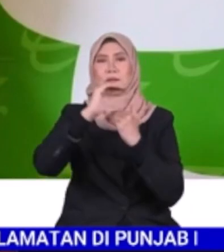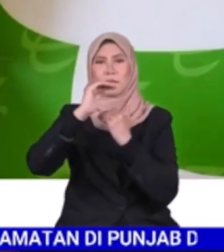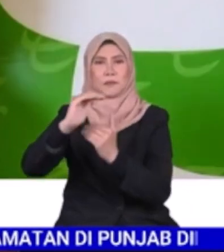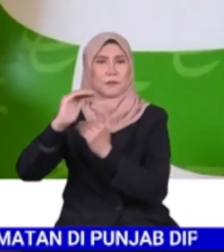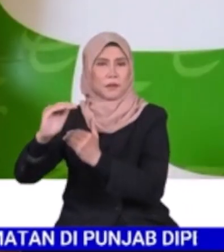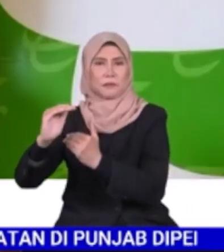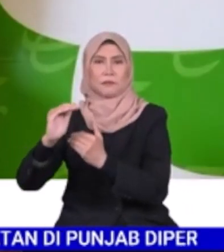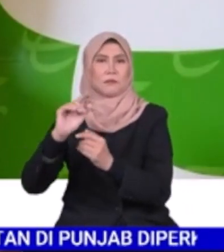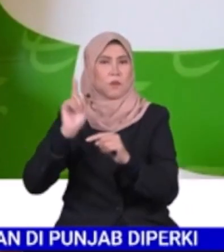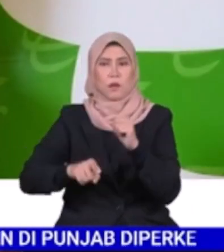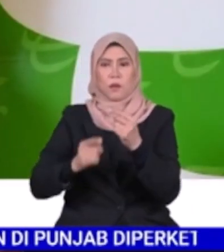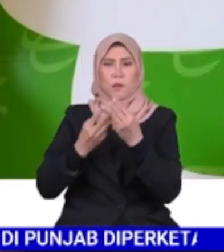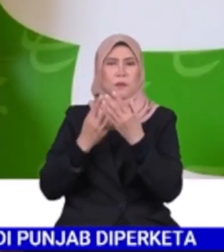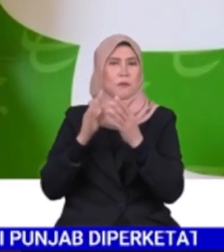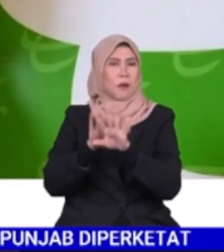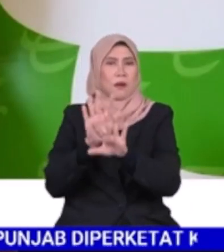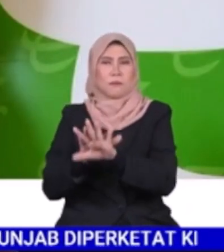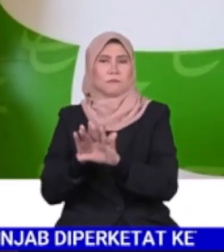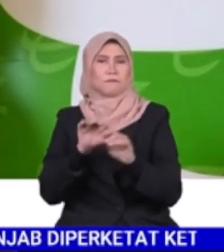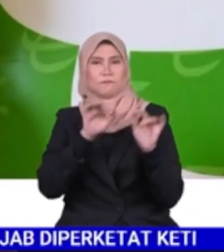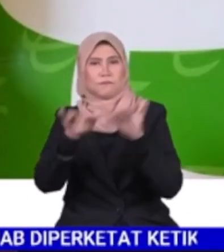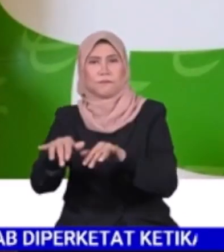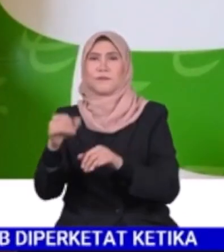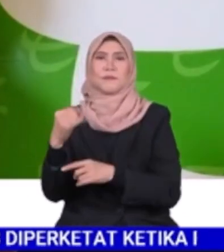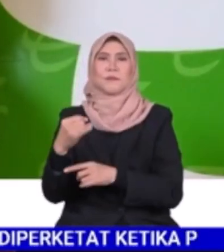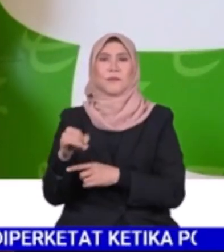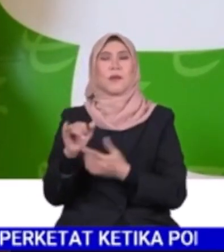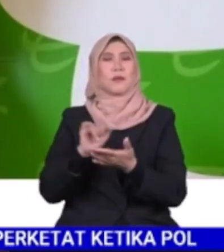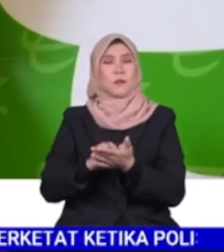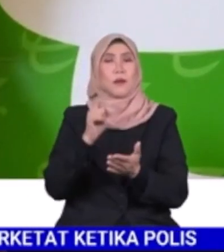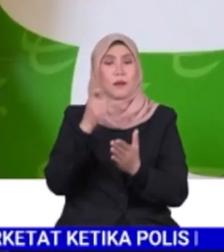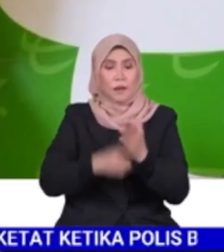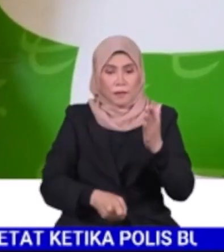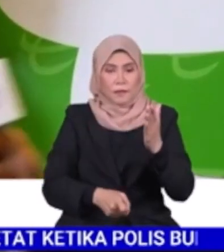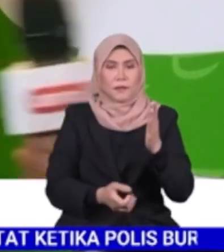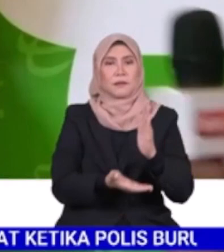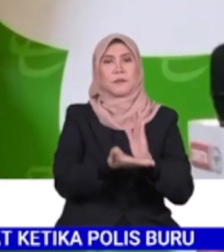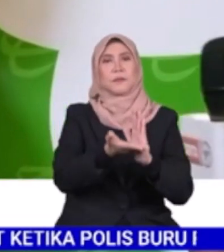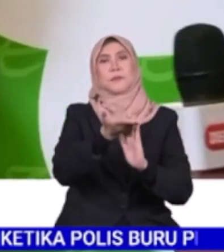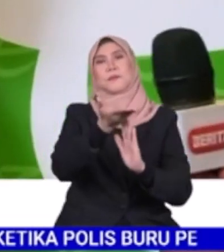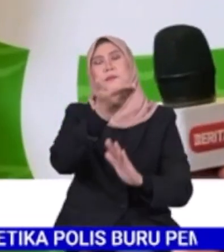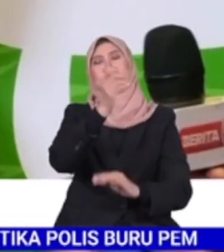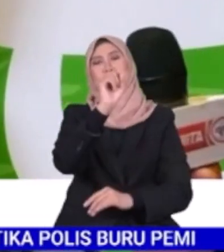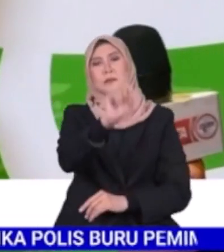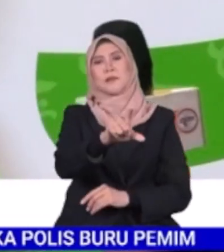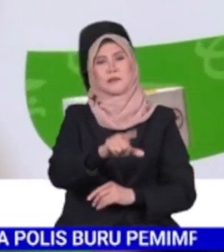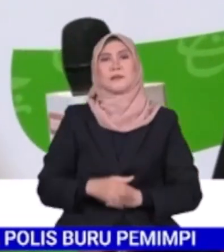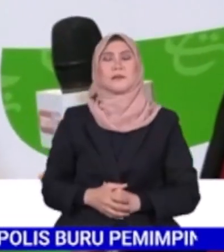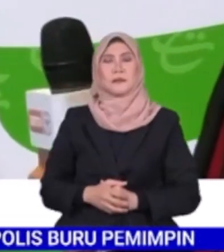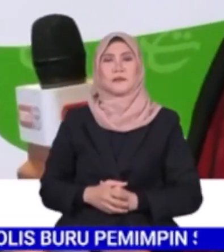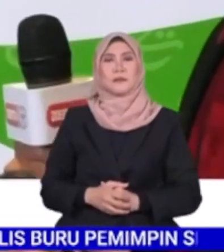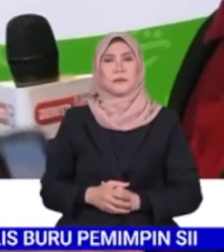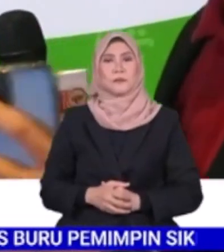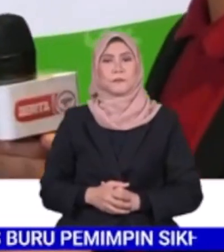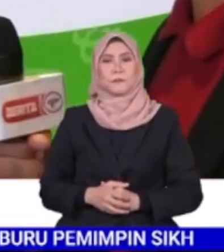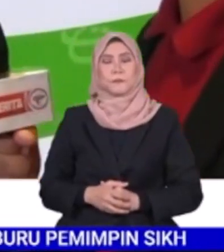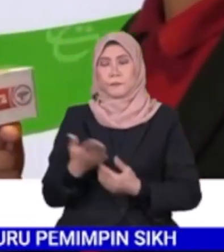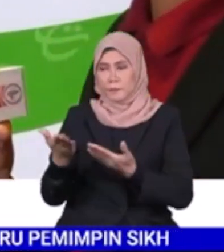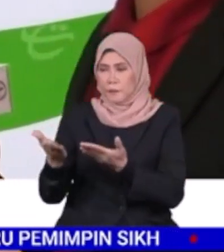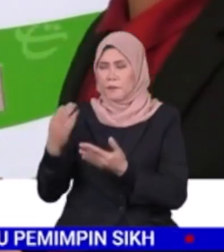itu di segi permintaannya tinggi Maka harga-harga juga meningkat secara resmi adalah